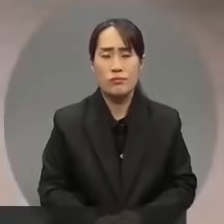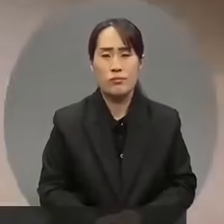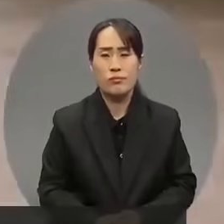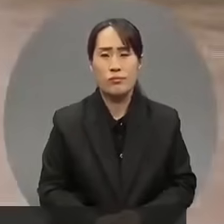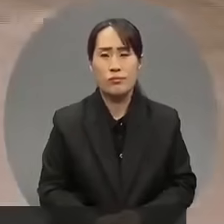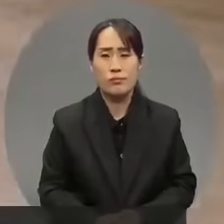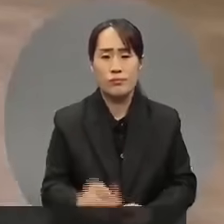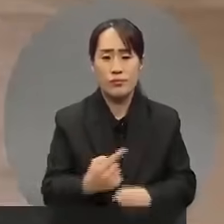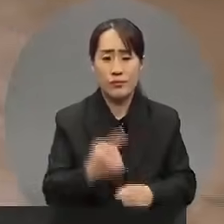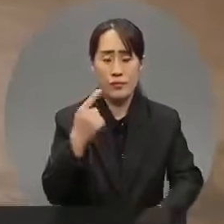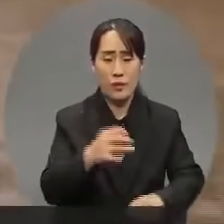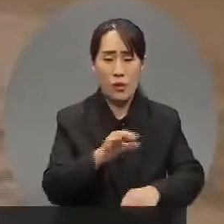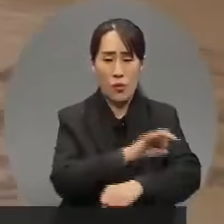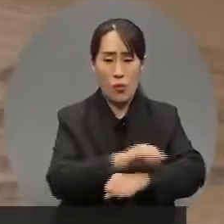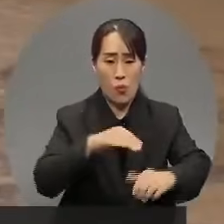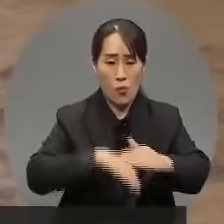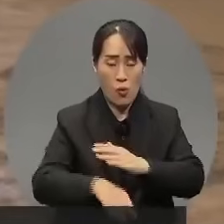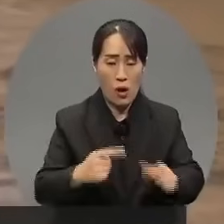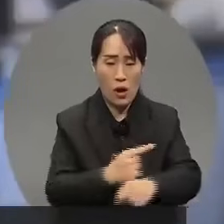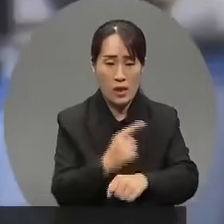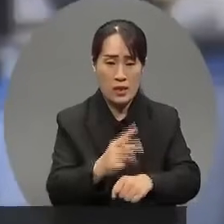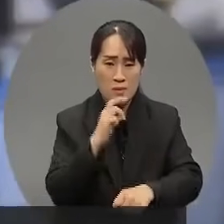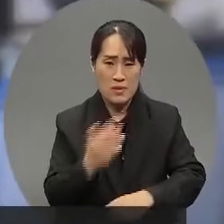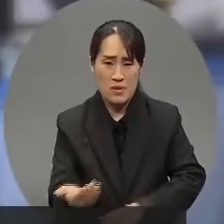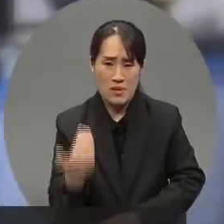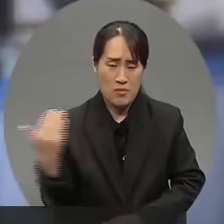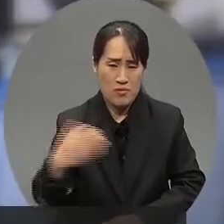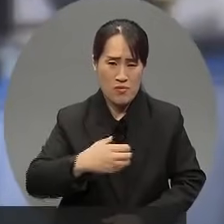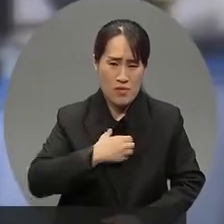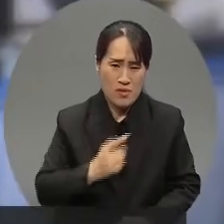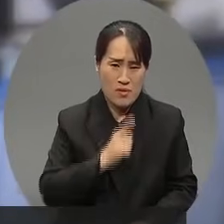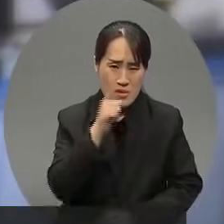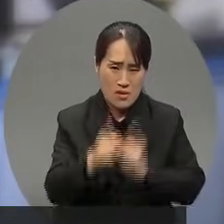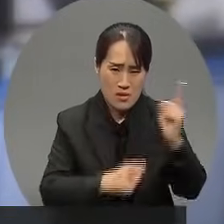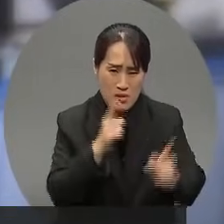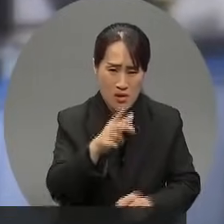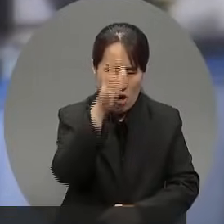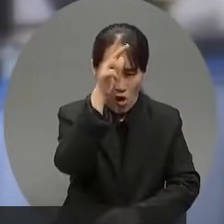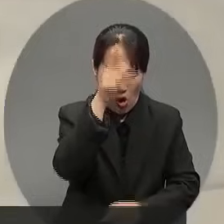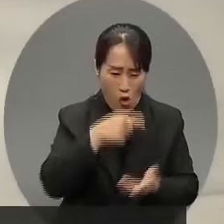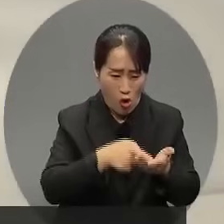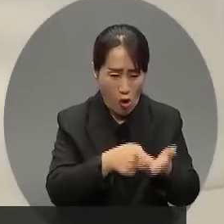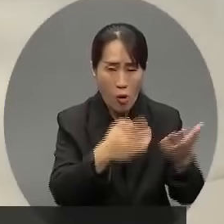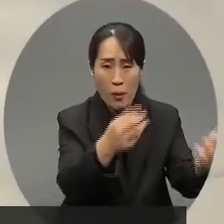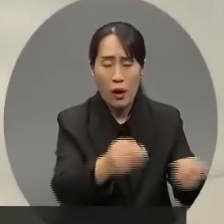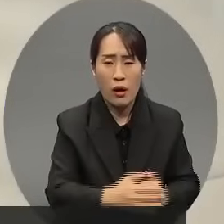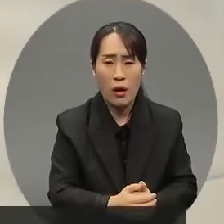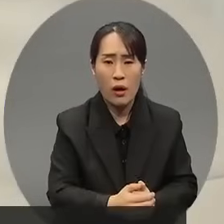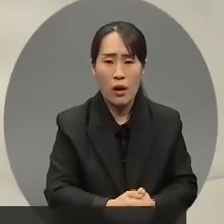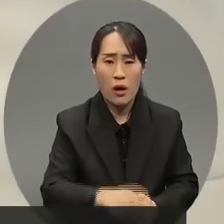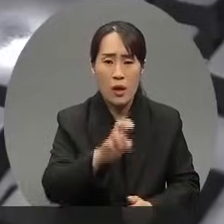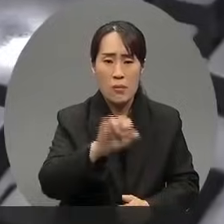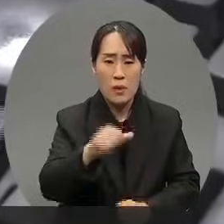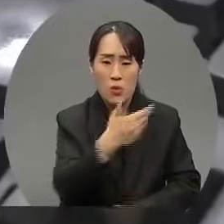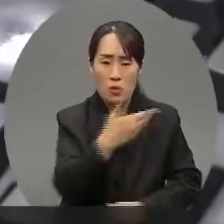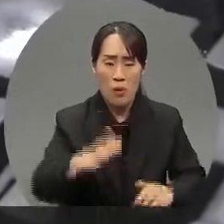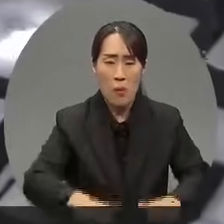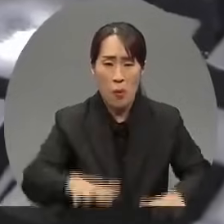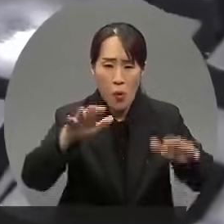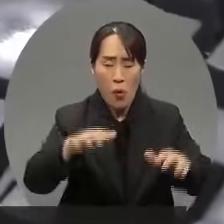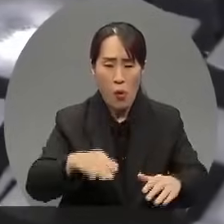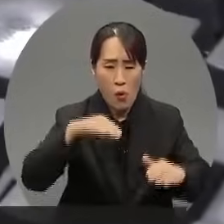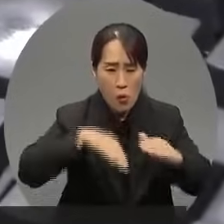지난해 오송 참사 한시간 반 전부터 위험 신고는 경찰로 향했습니다 미호 교가 넘치 한다